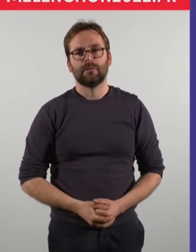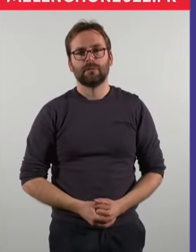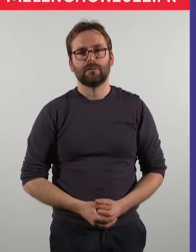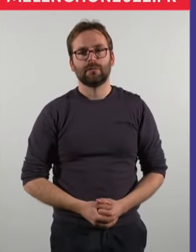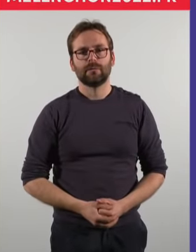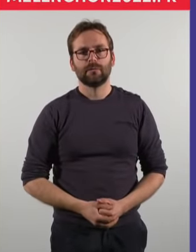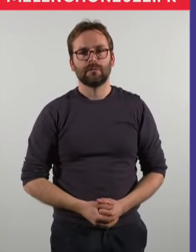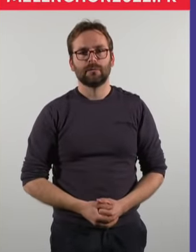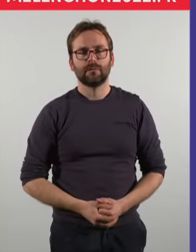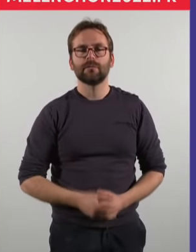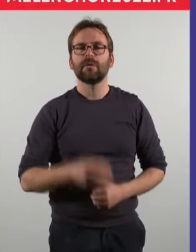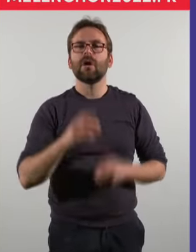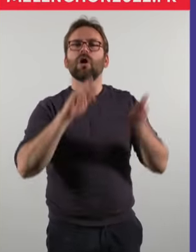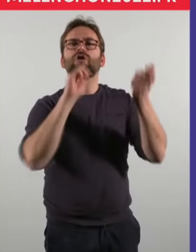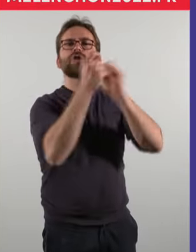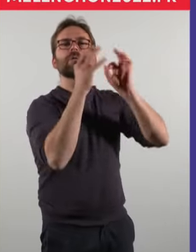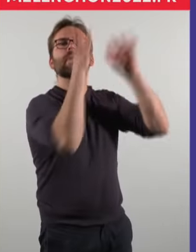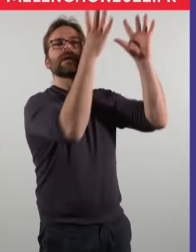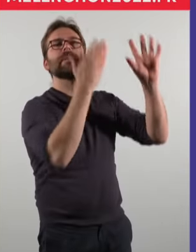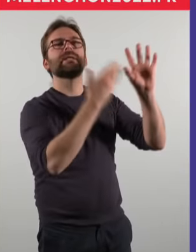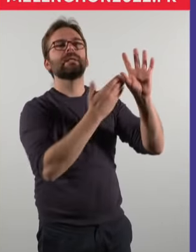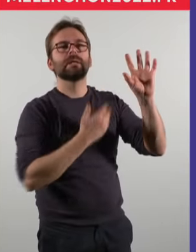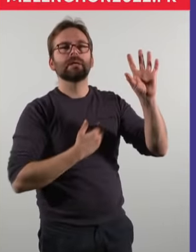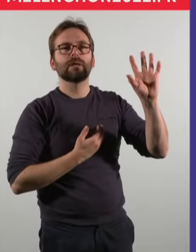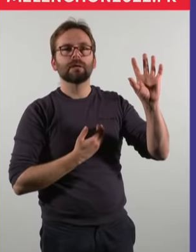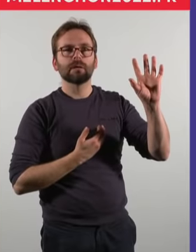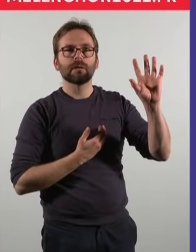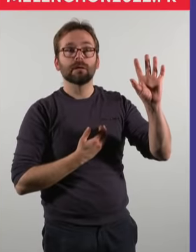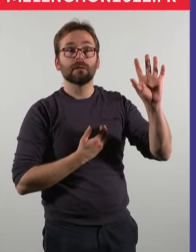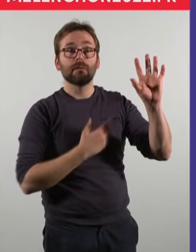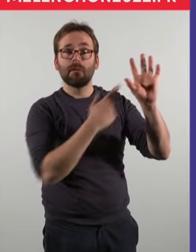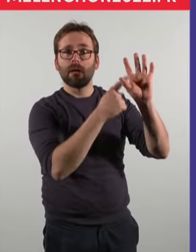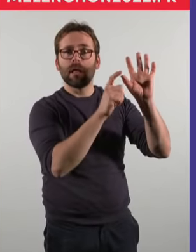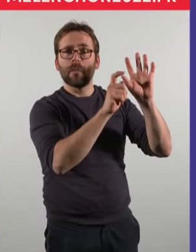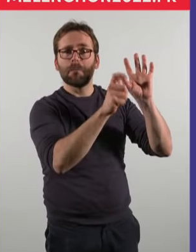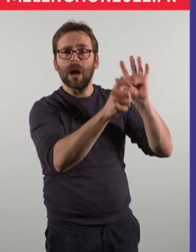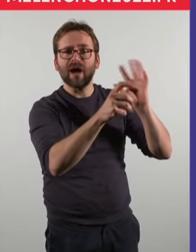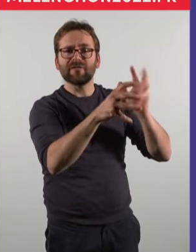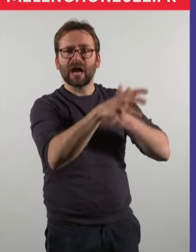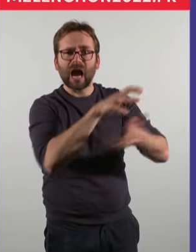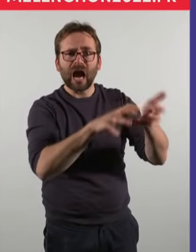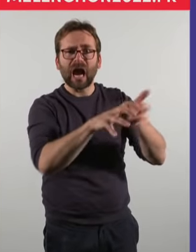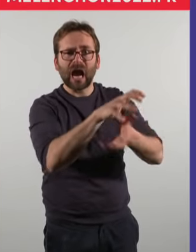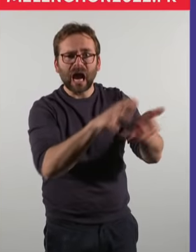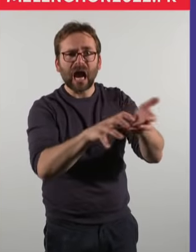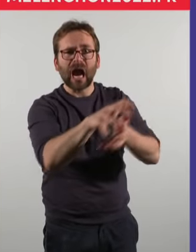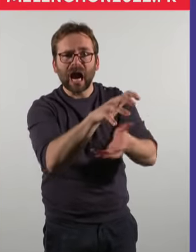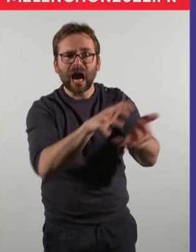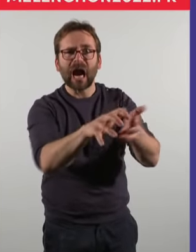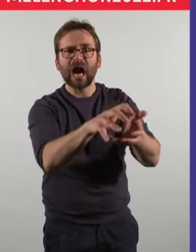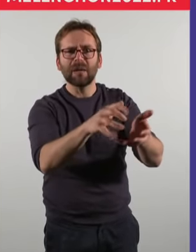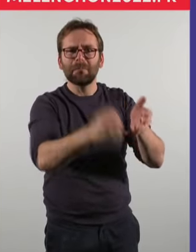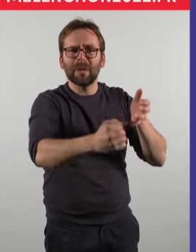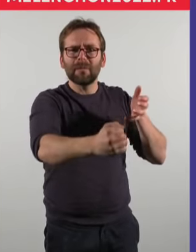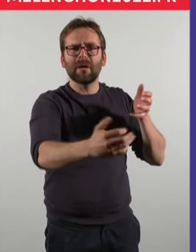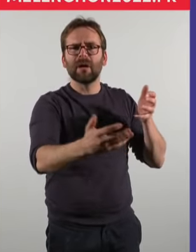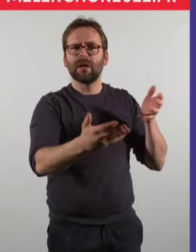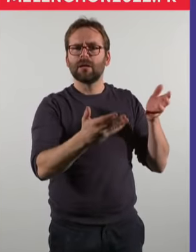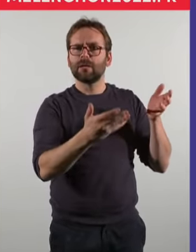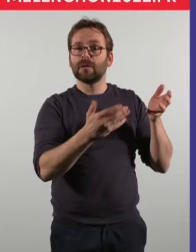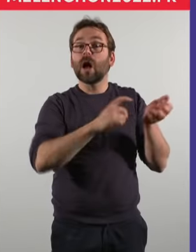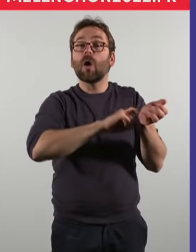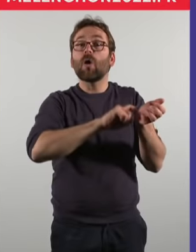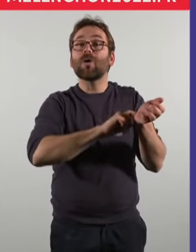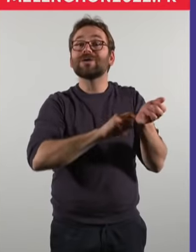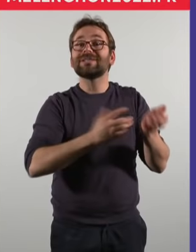Le changement climatique qui va provoquant des catastrophes croissantes n'a pas